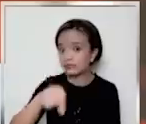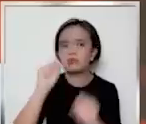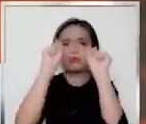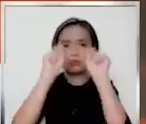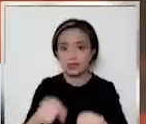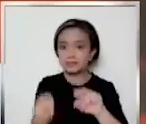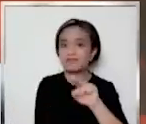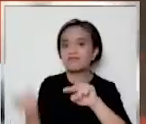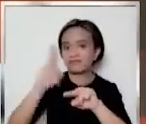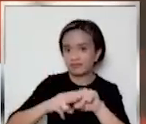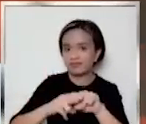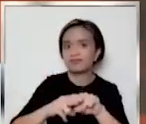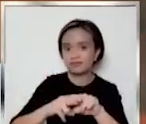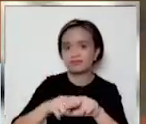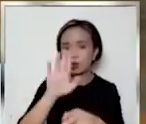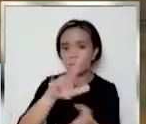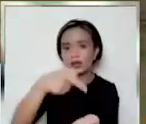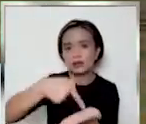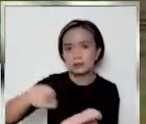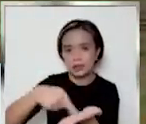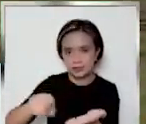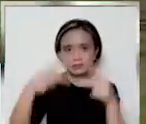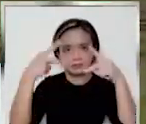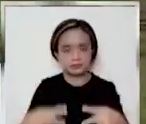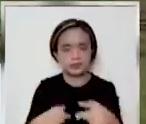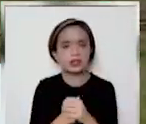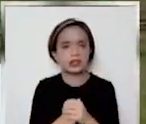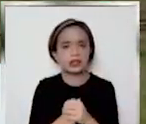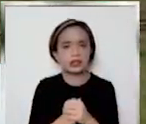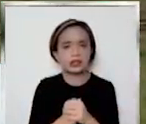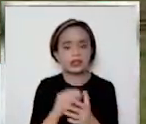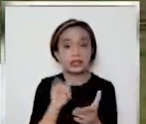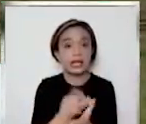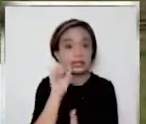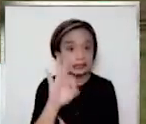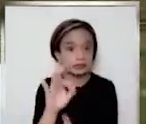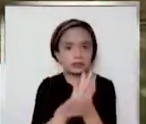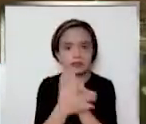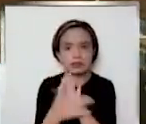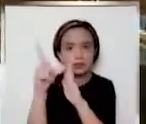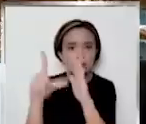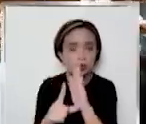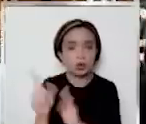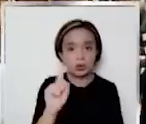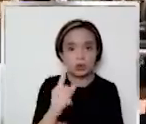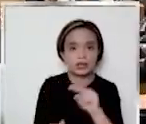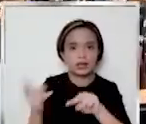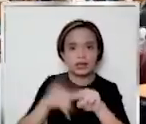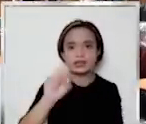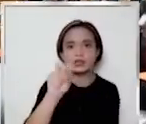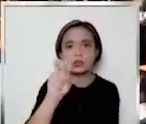rin ang inyong babayaran sa mga platform. Yan ay kung tuluyang maisabatas ang panukalang patawan ng 12% VAT